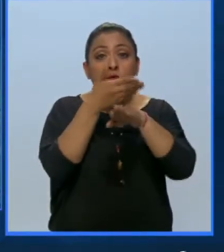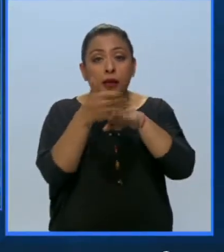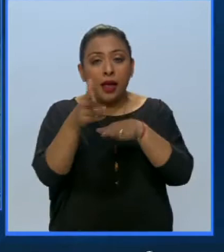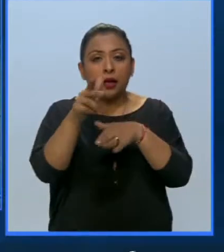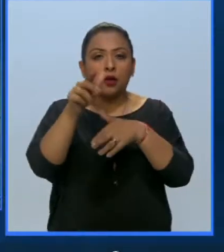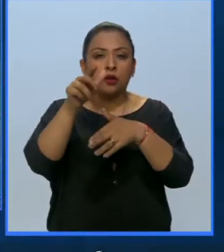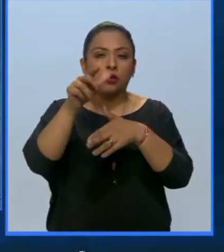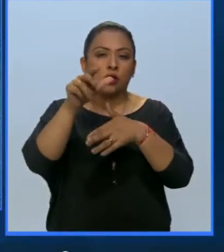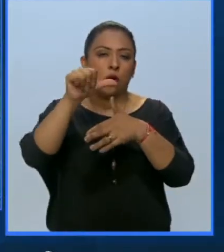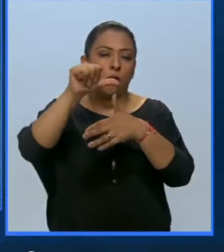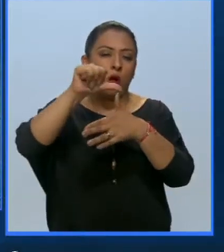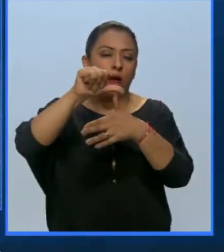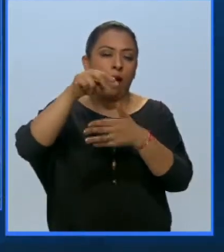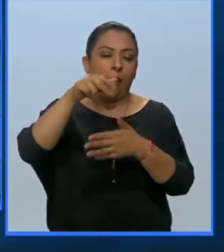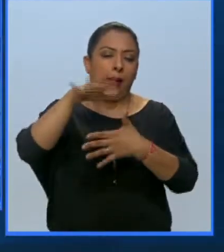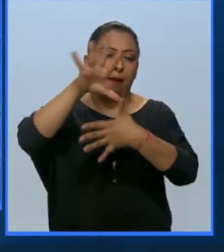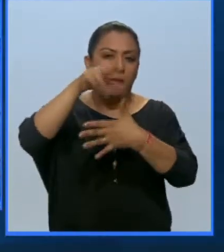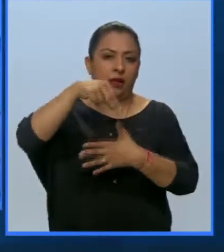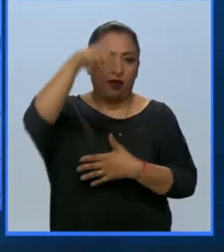del Norte.